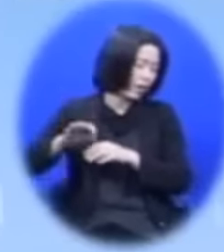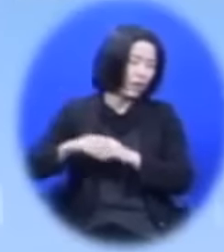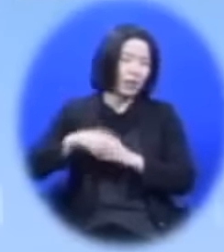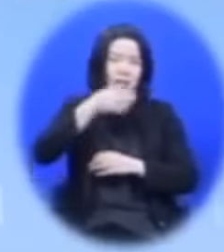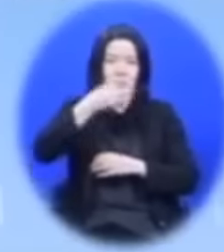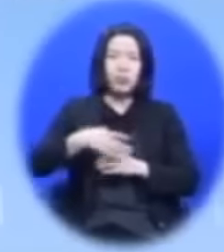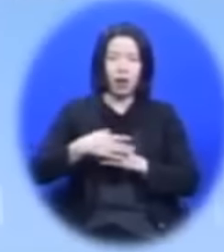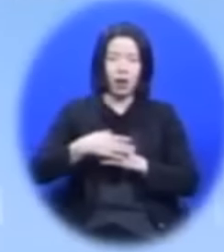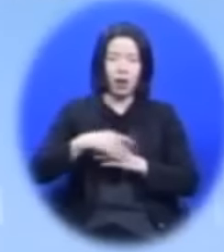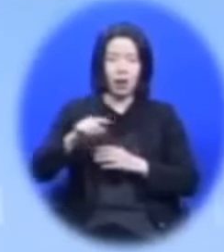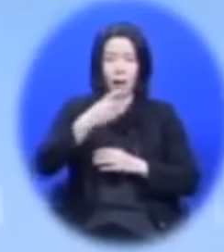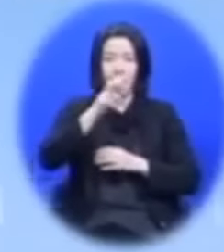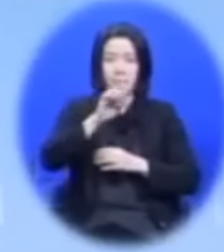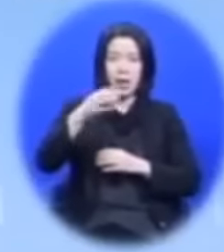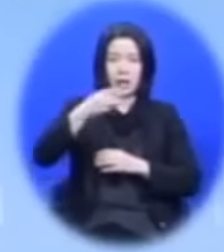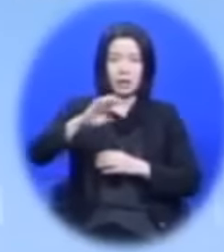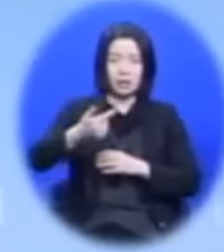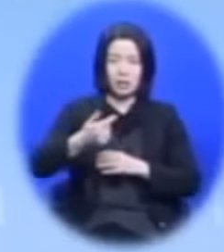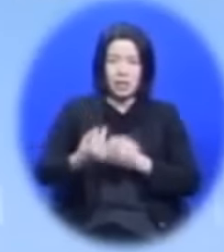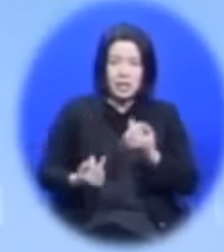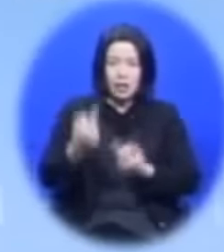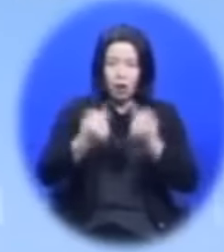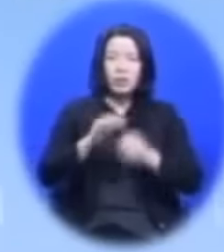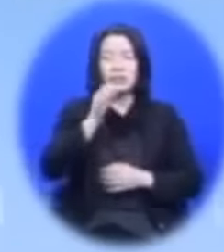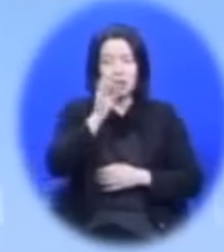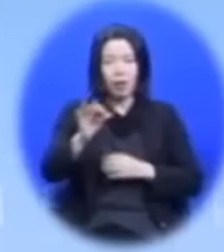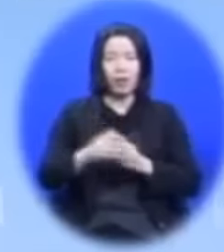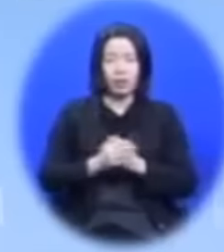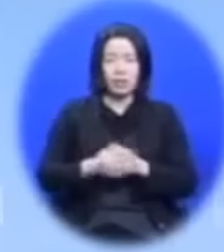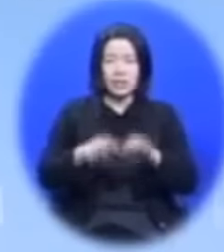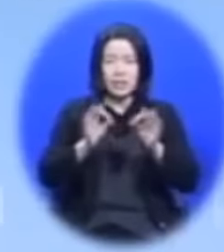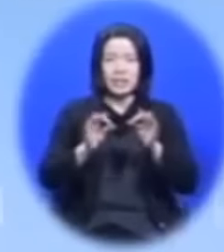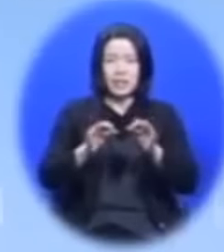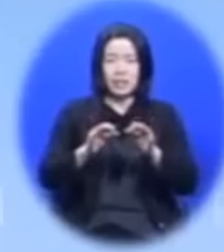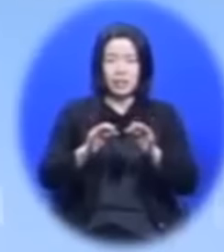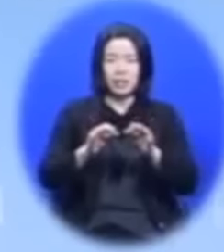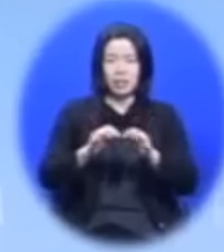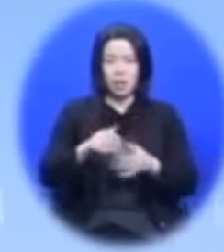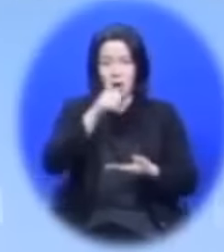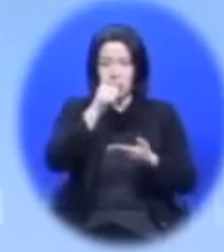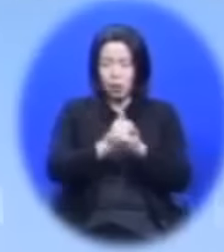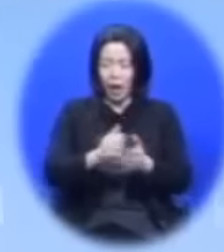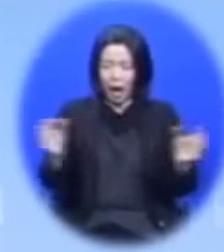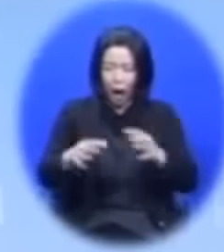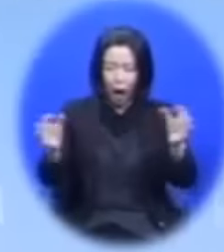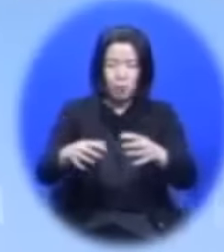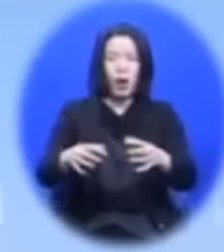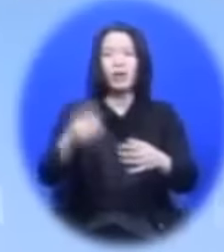든지 마틴 루터에게 형제여! 이제는 좀 죄를 몰아가지고 오라.